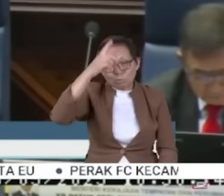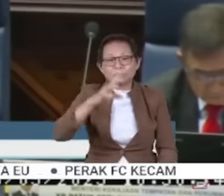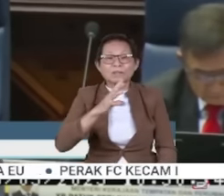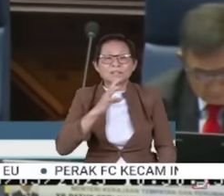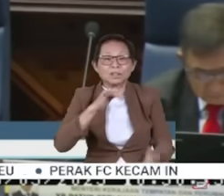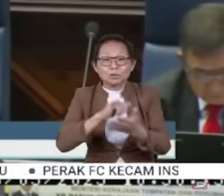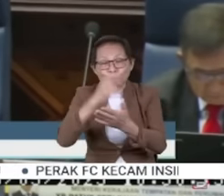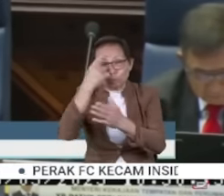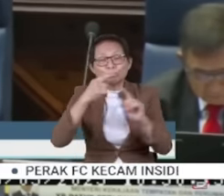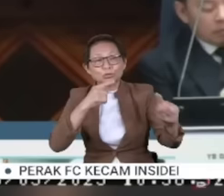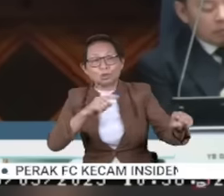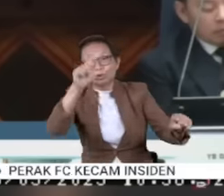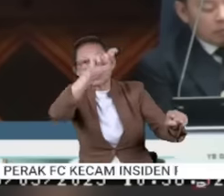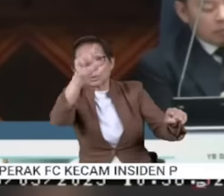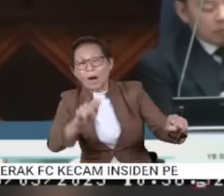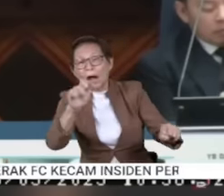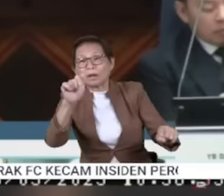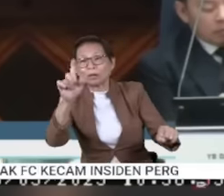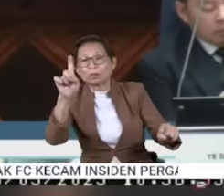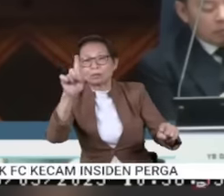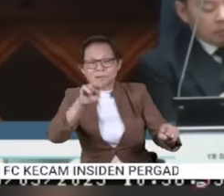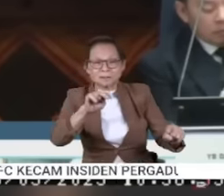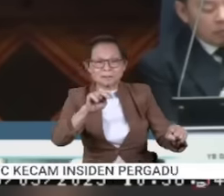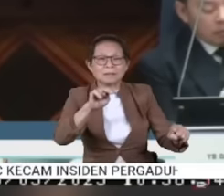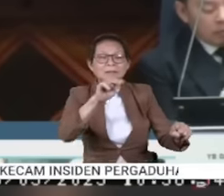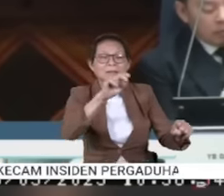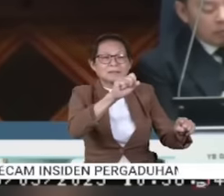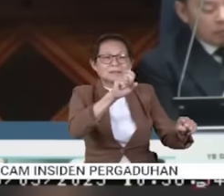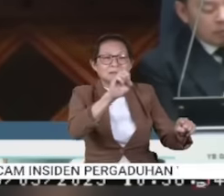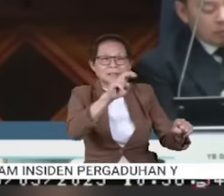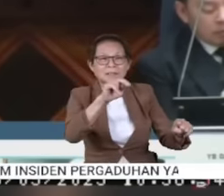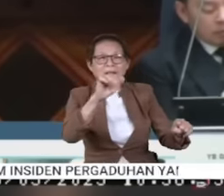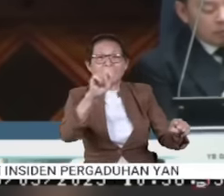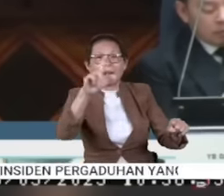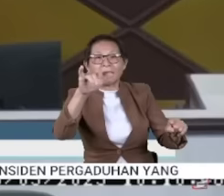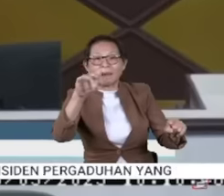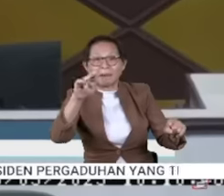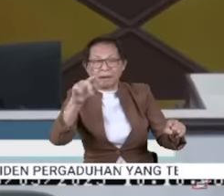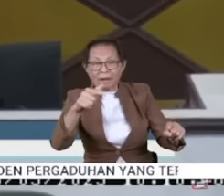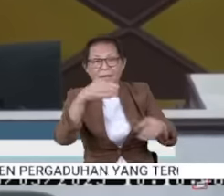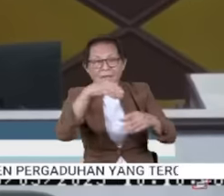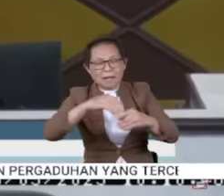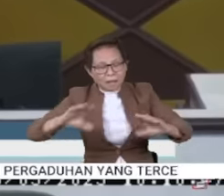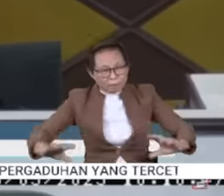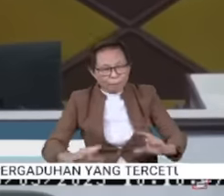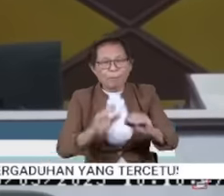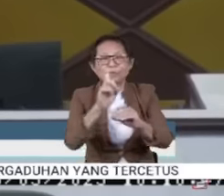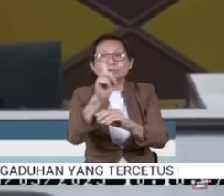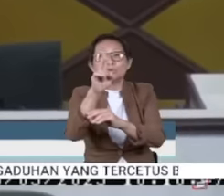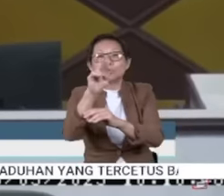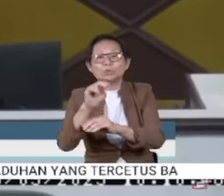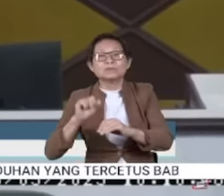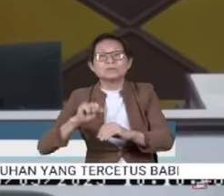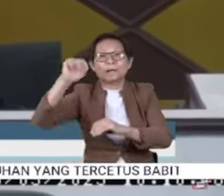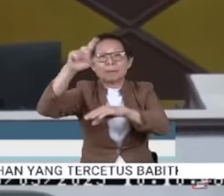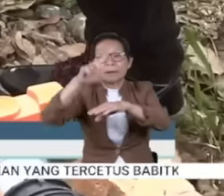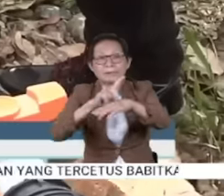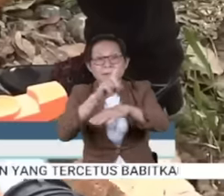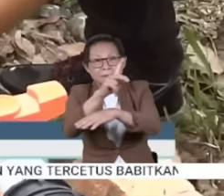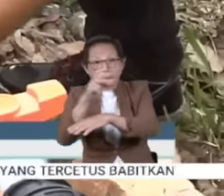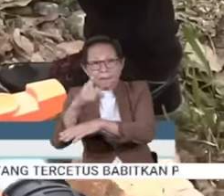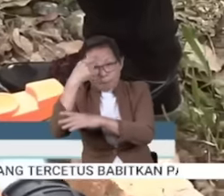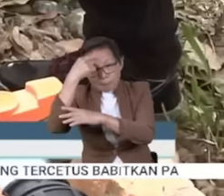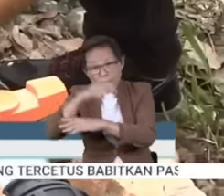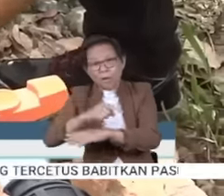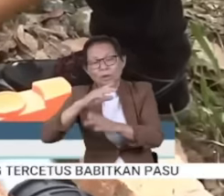bagi menjawab soal nadun senalang Datuk Sri Panglima Muhammad Syafi'i abdal dalam persidangan Dun Sabah di Kota Kinabalu